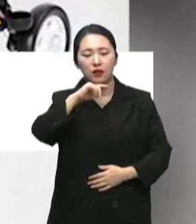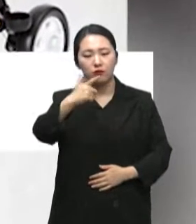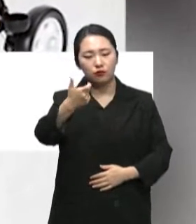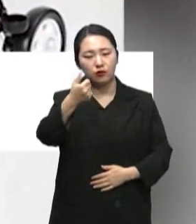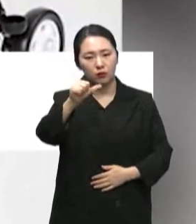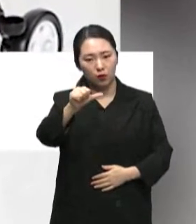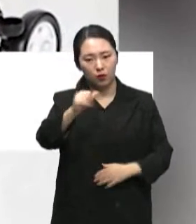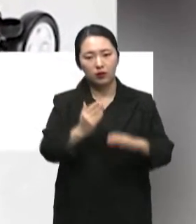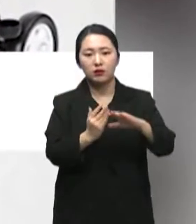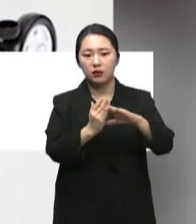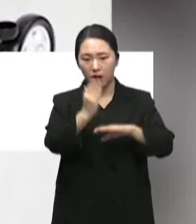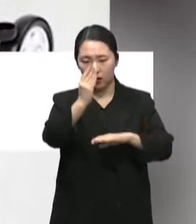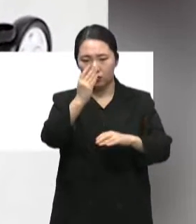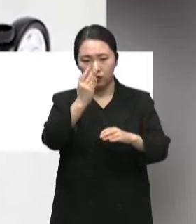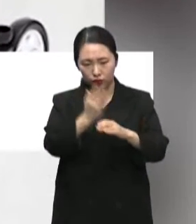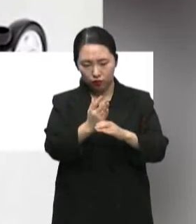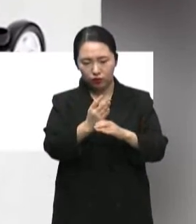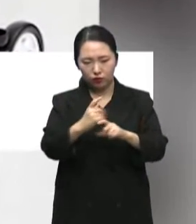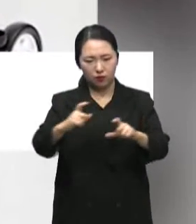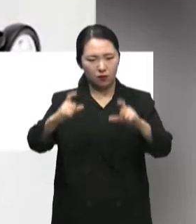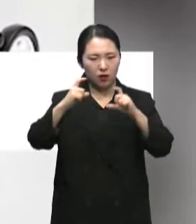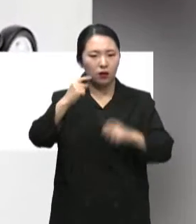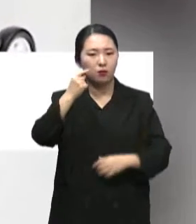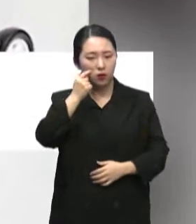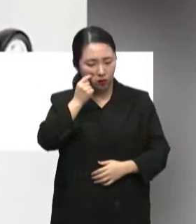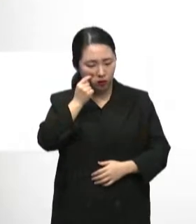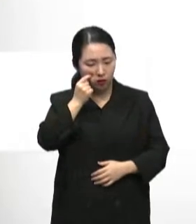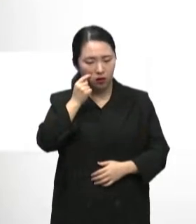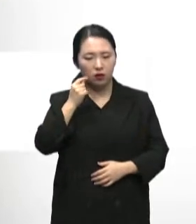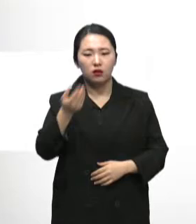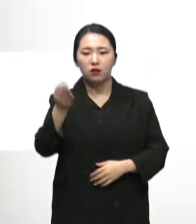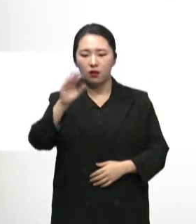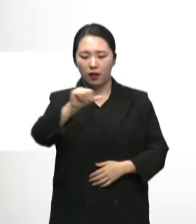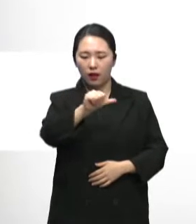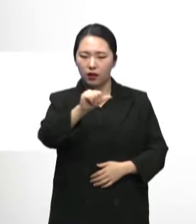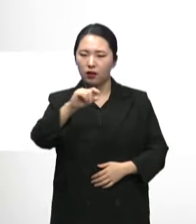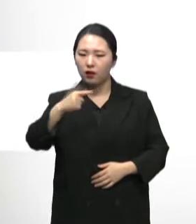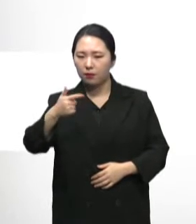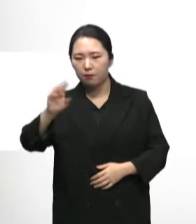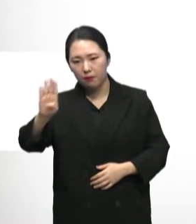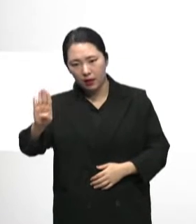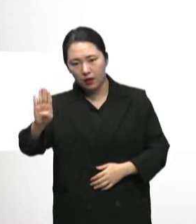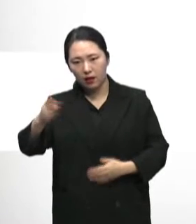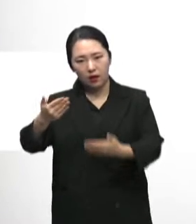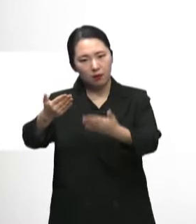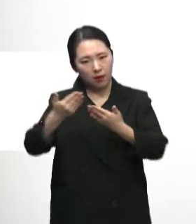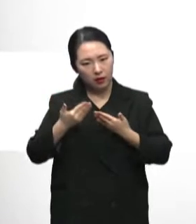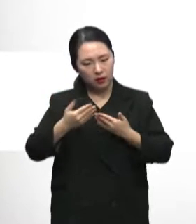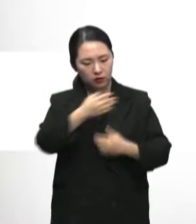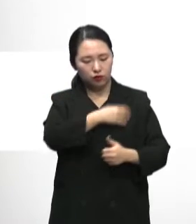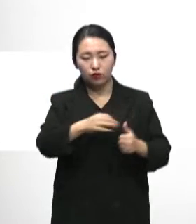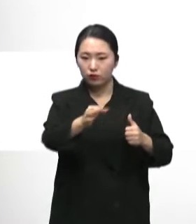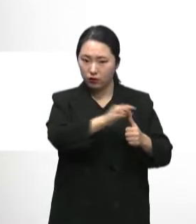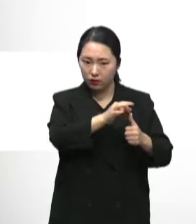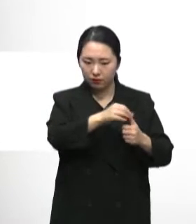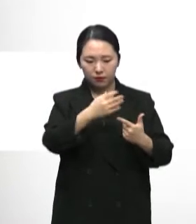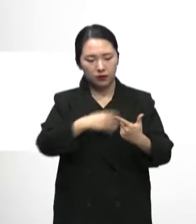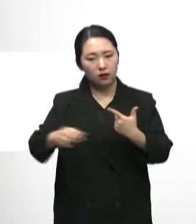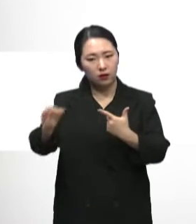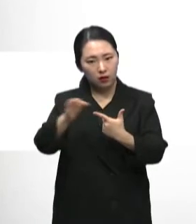장기 유양 등급외 a 또는 b 판정을 받은 기초생활수급자 차상위계층